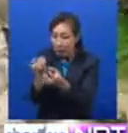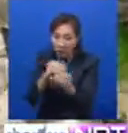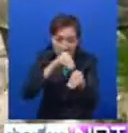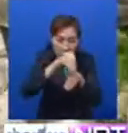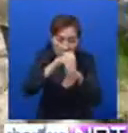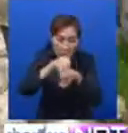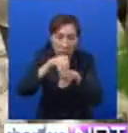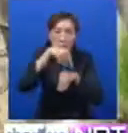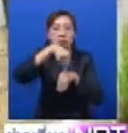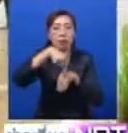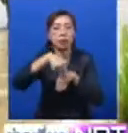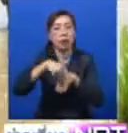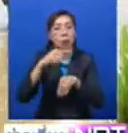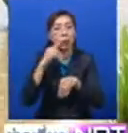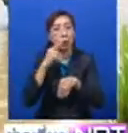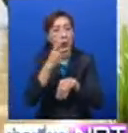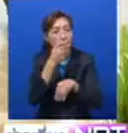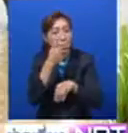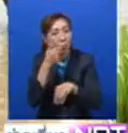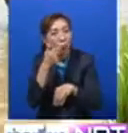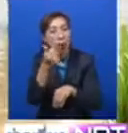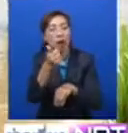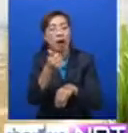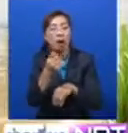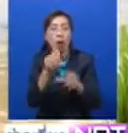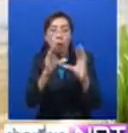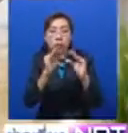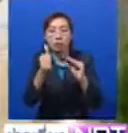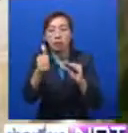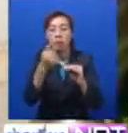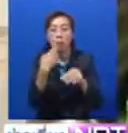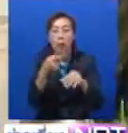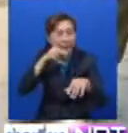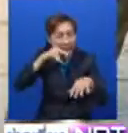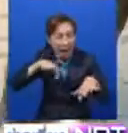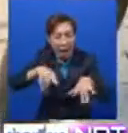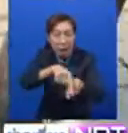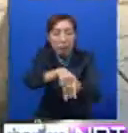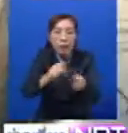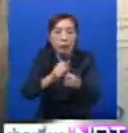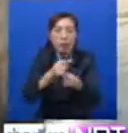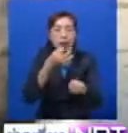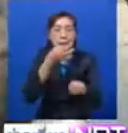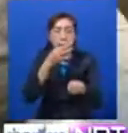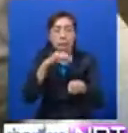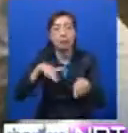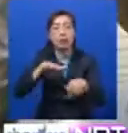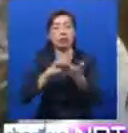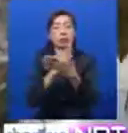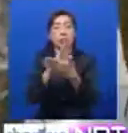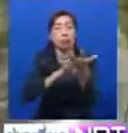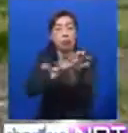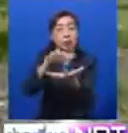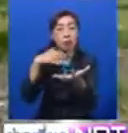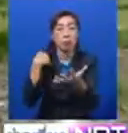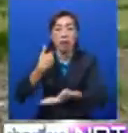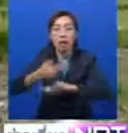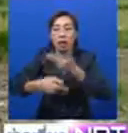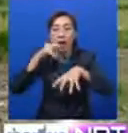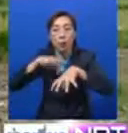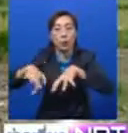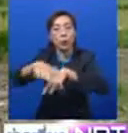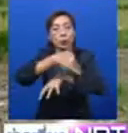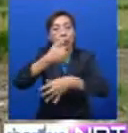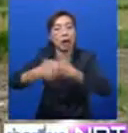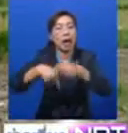เนื่องจากดินดีน้ำกร่อยนั่นเองค่ะที่สำคัญปลูกแบบเกษตรอินทรีย์ปลอดสารพิษด้วยซึ่งชาวบ้านจำหน่ายที่เกาะกลางเพียง